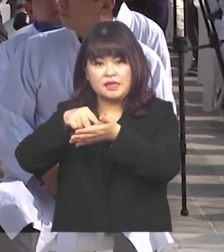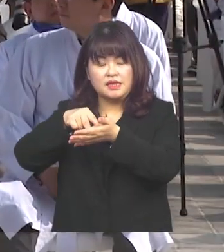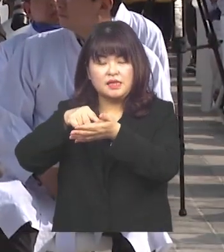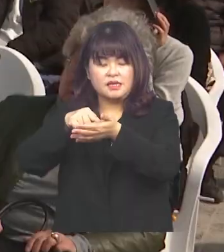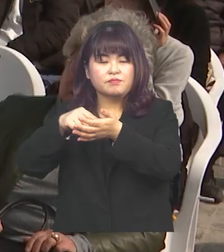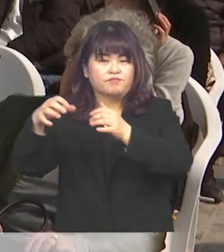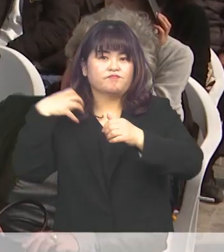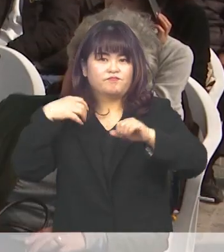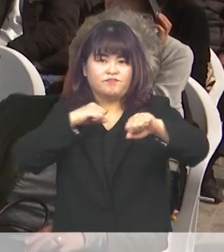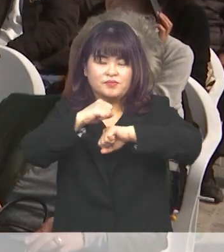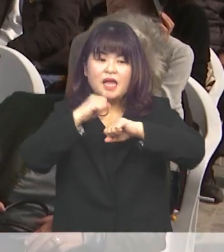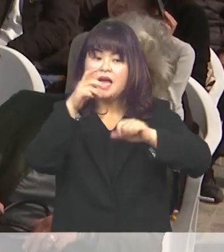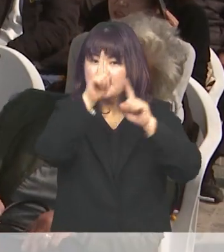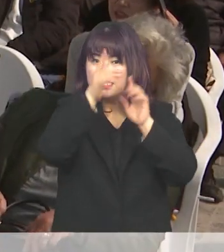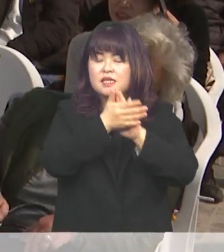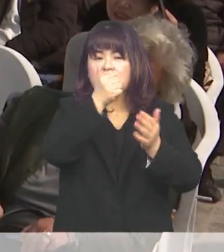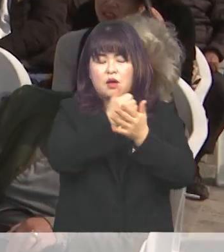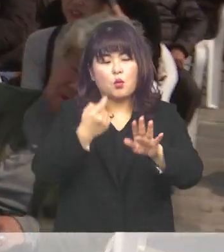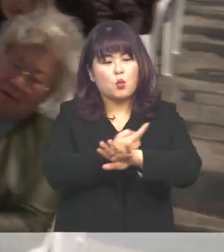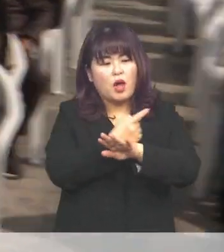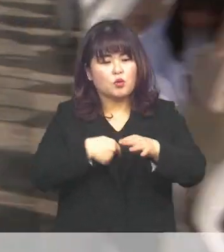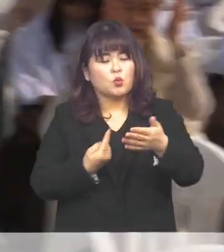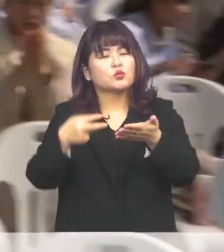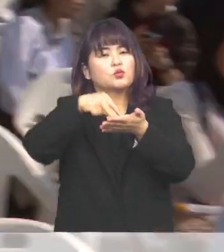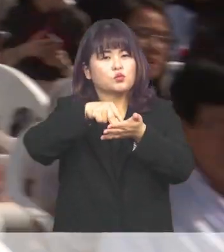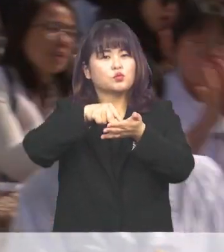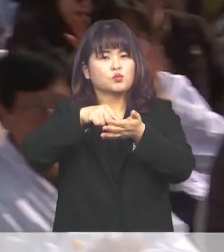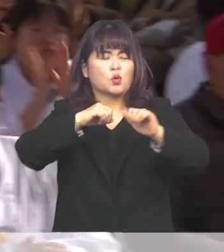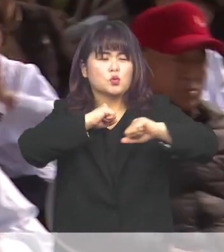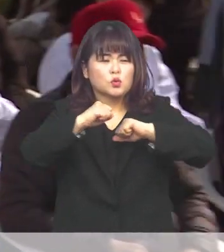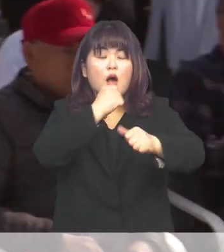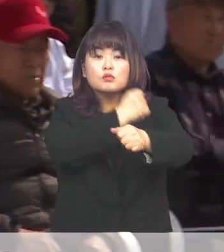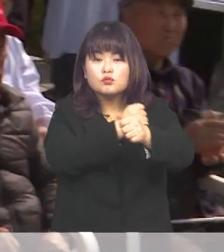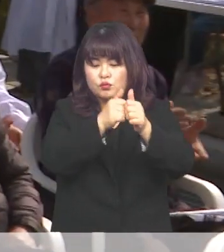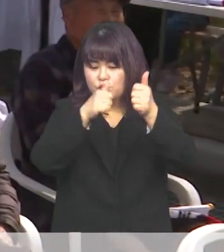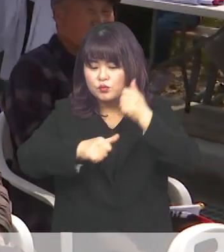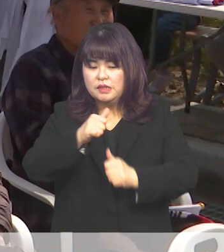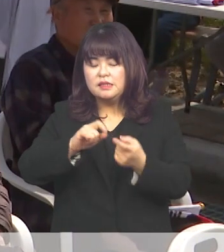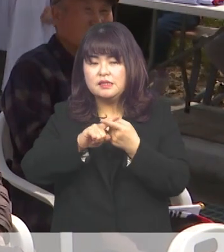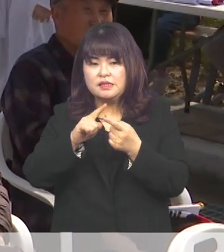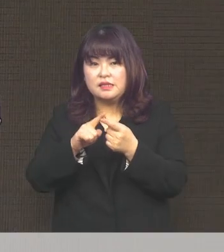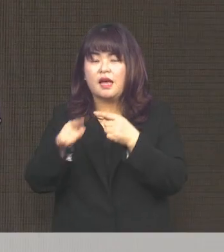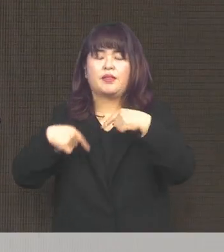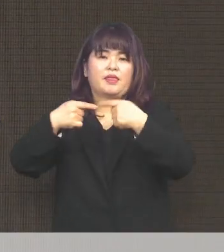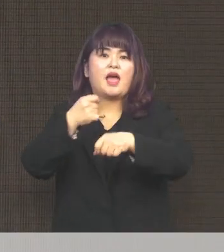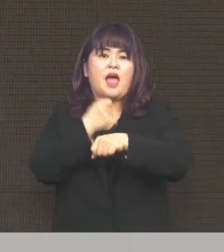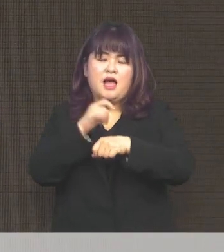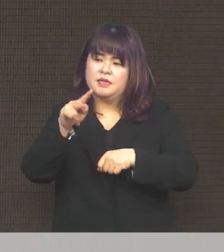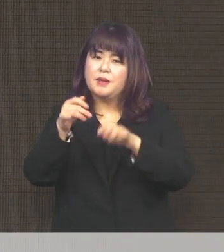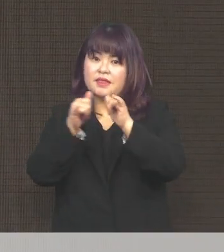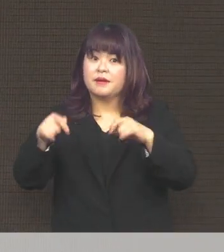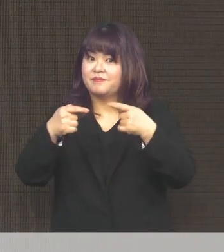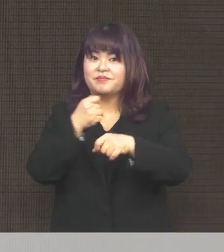이날 행사에는 이상일 용인특예시장과 독립유공자 후손, 지역주민 등 200여 명이 참석했습니다. 행사는